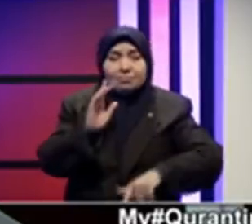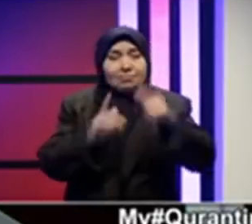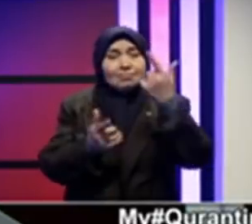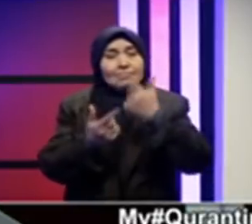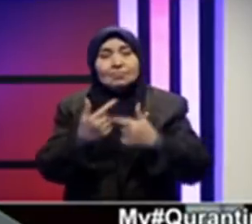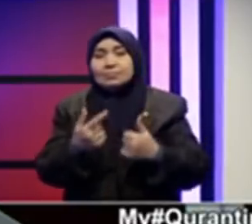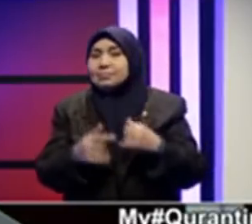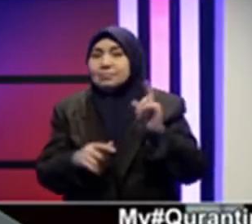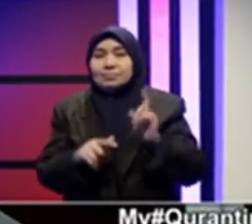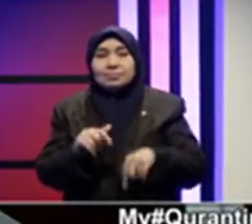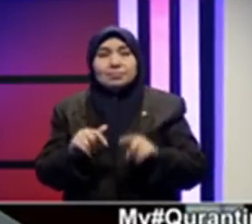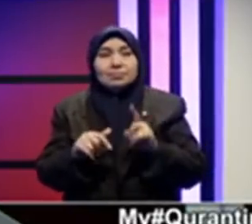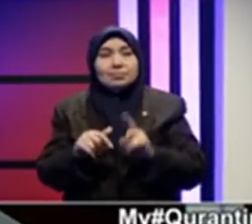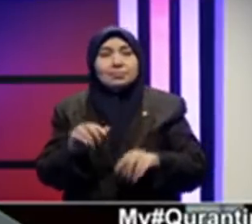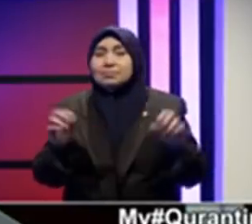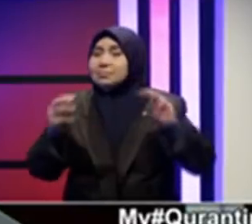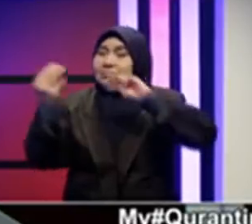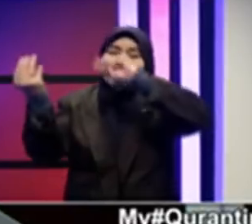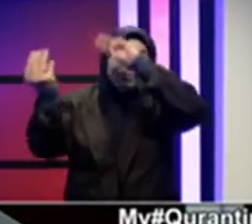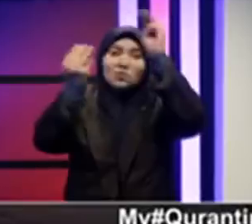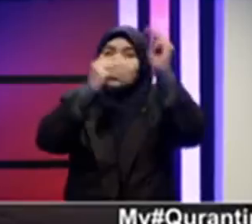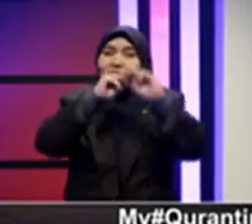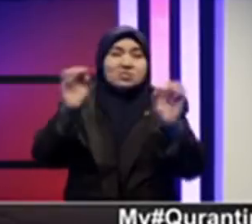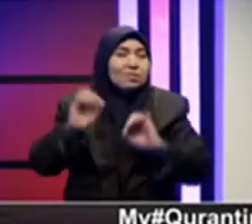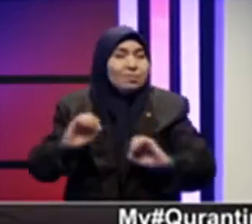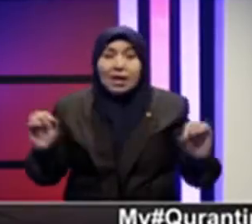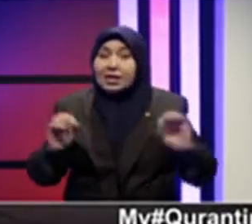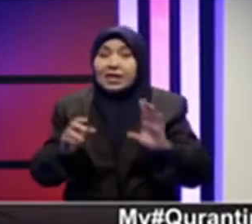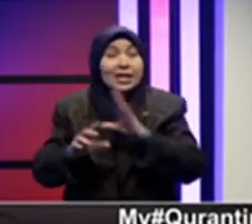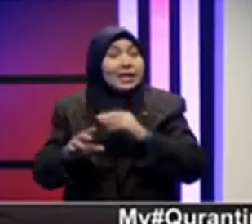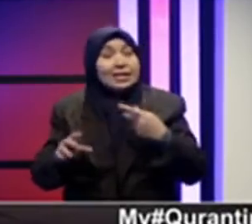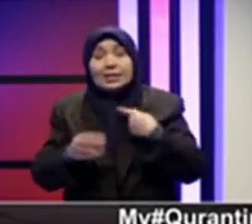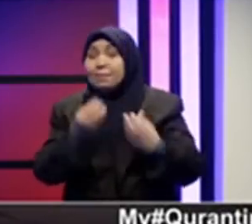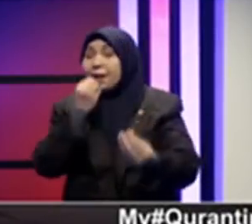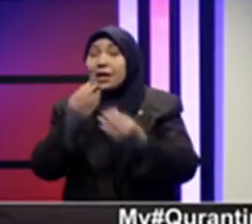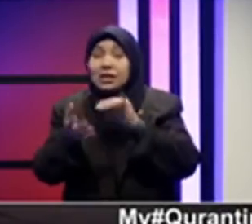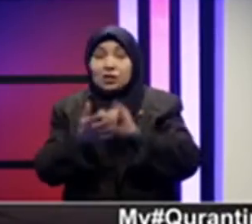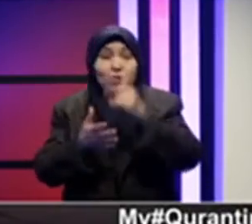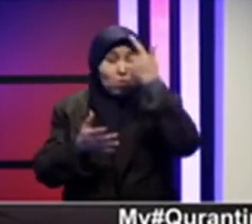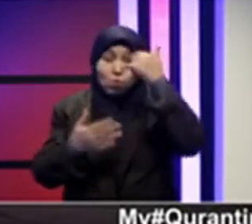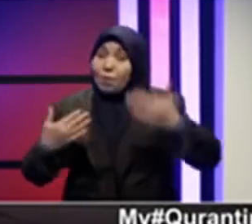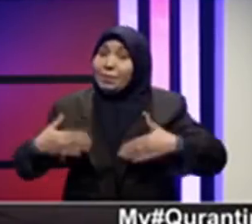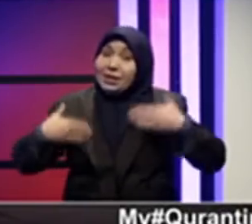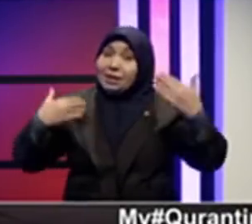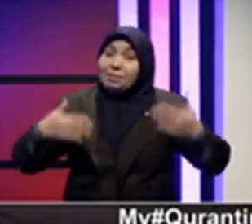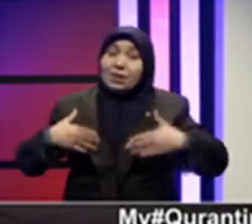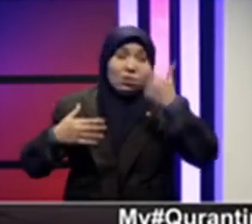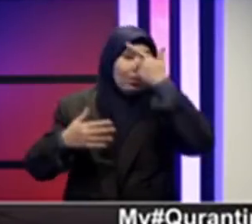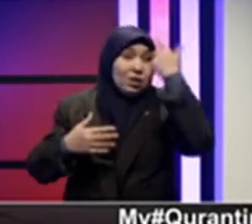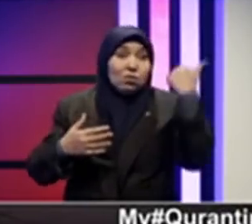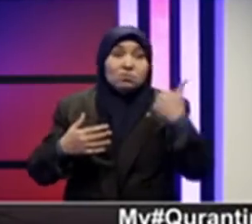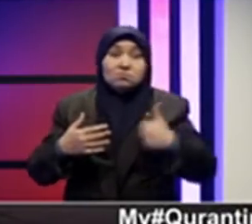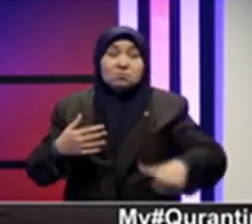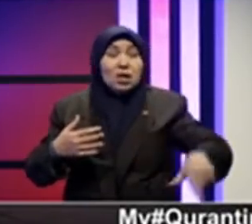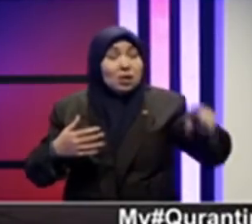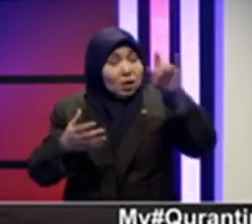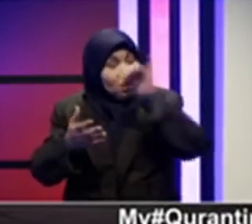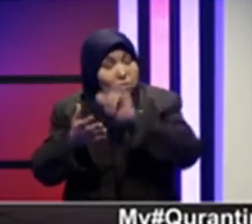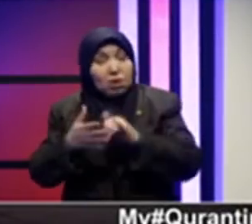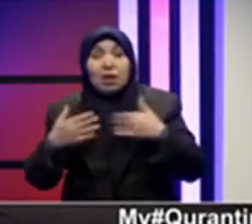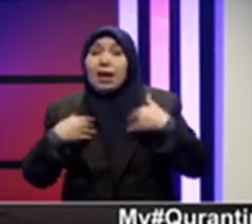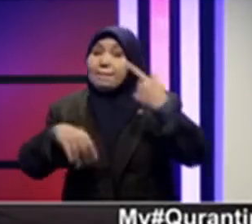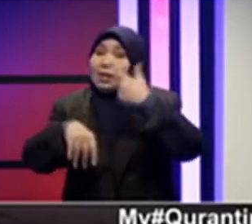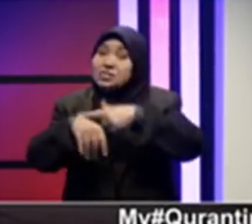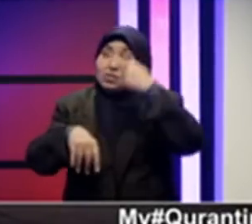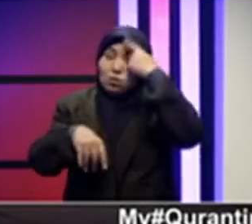dapat bayangkan. Tak ada musim, tak ada musim, tak ada musim. Dan kita makan itu untuk bergembira, kerana di sana adalah masa